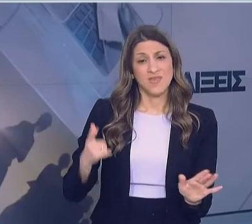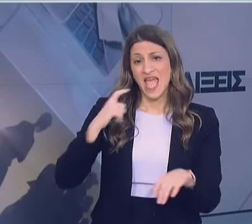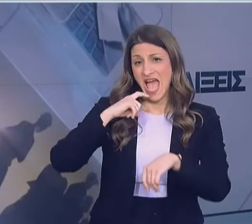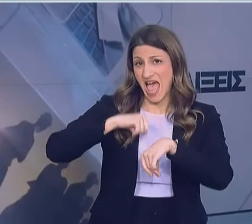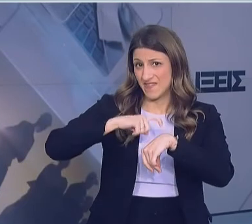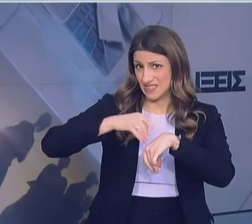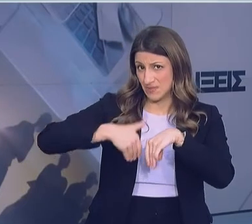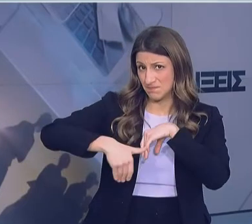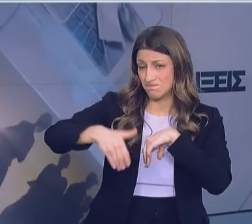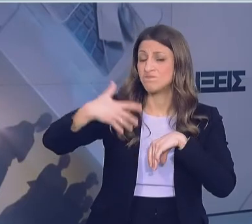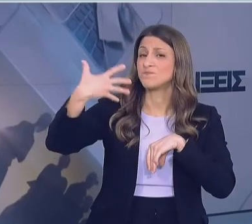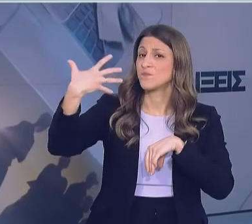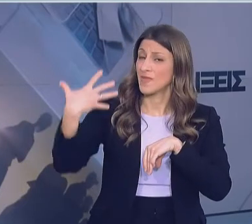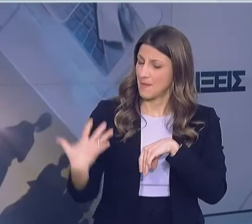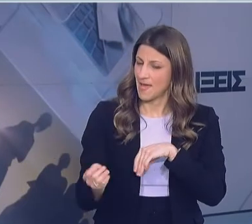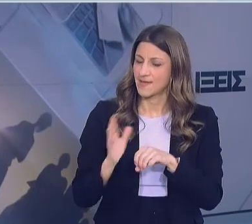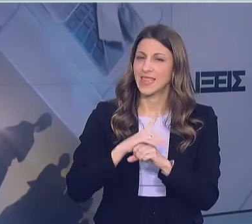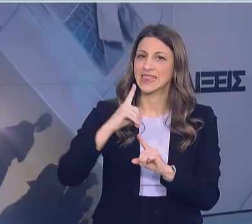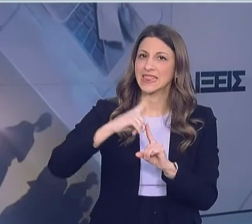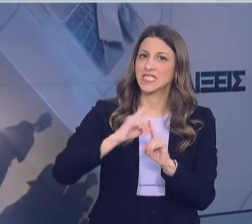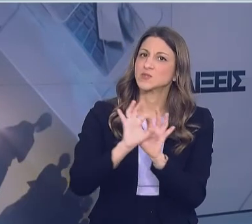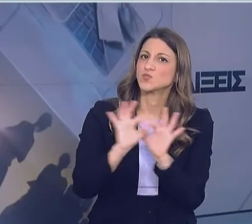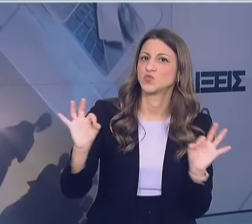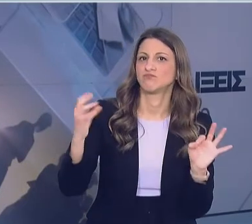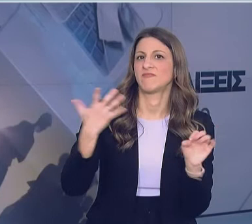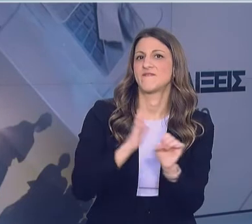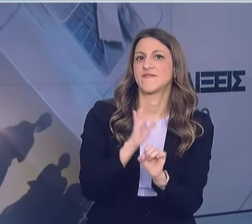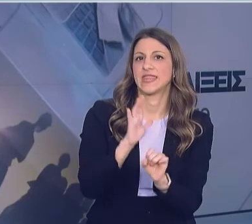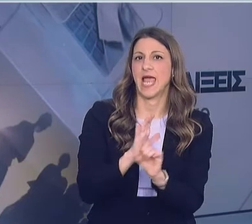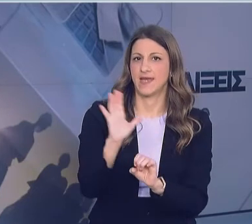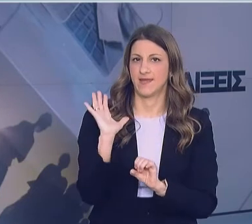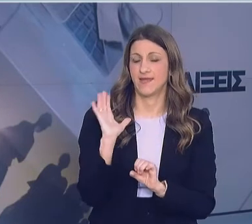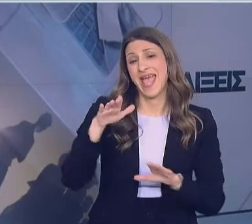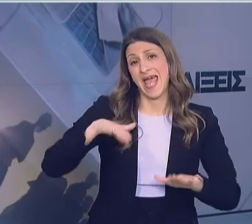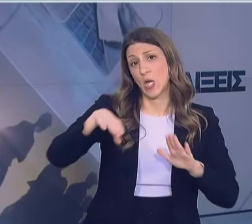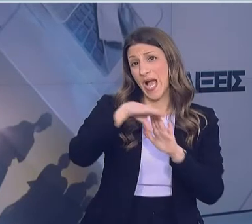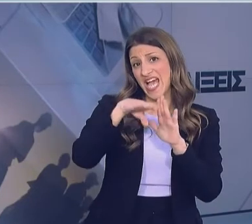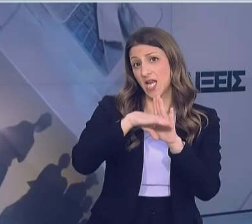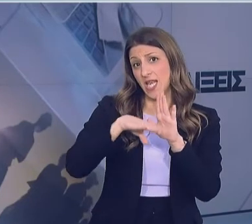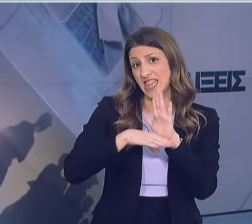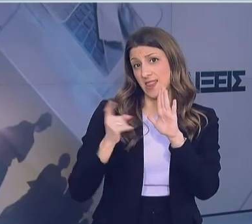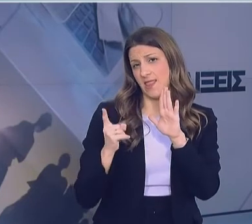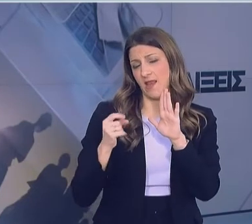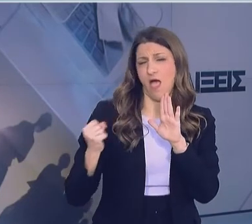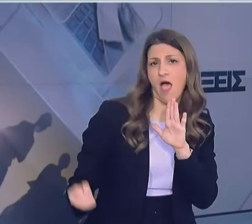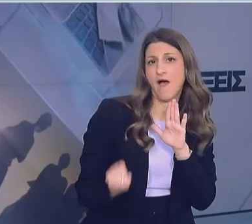υπάρχει επάρκεια για το έλεγχο που γίνεται με αυστηρά εργαστηριακά κριτήρια και φυσικά οι δυνάμεις μας είναι ενωμένες,